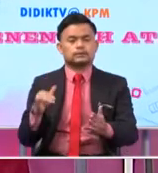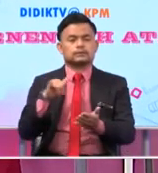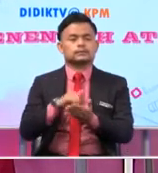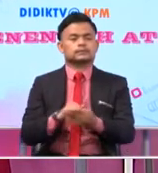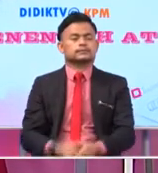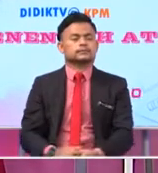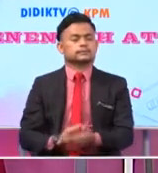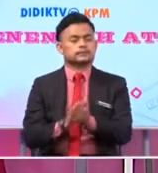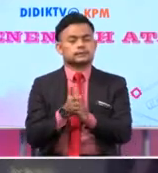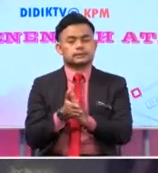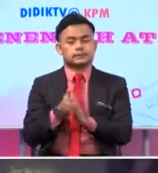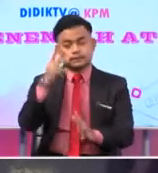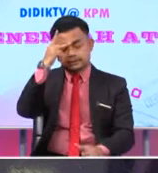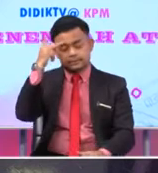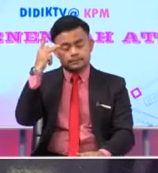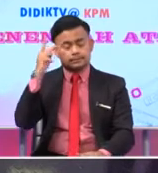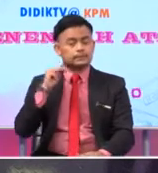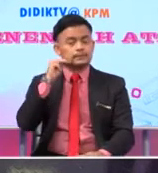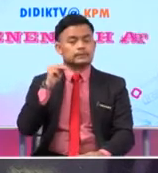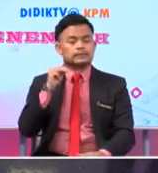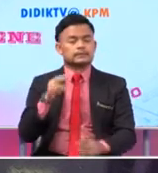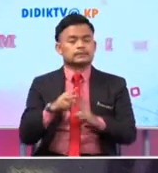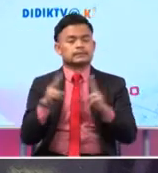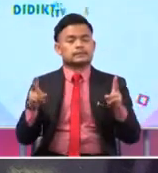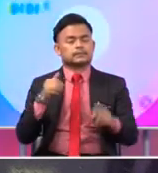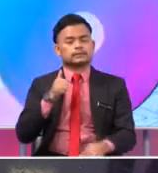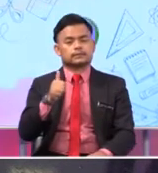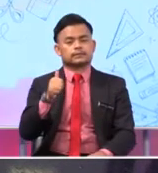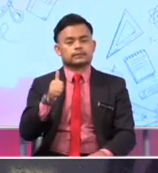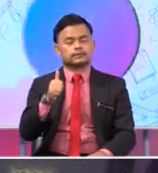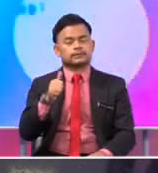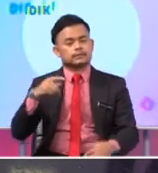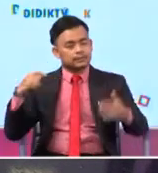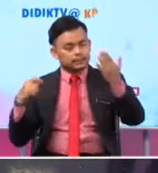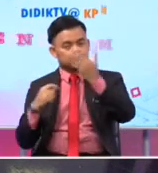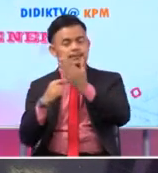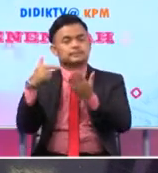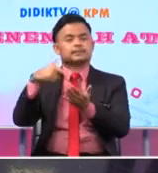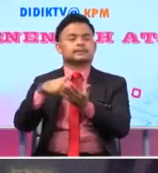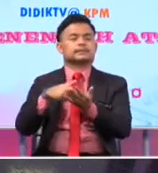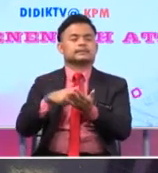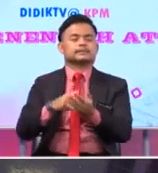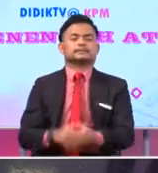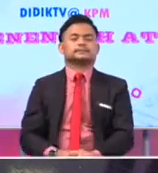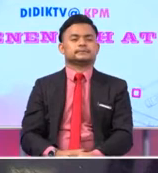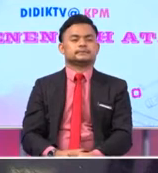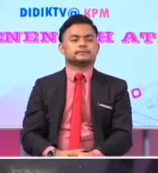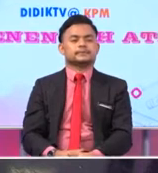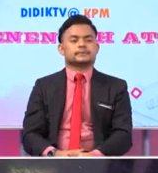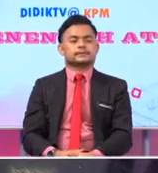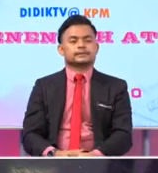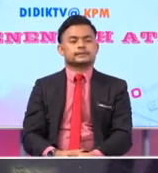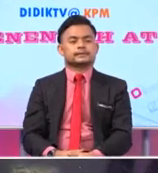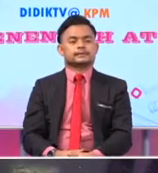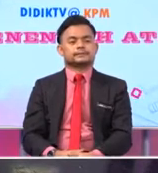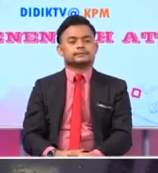mirasa nggak bagus default ke sana dalam klasik go-jek ditambah lagi ganjaran untuk Mira Oke warna merah